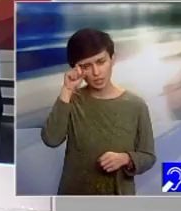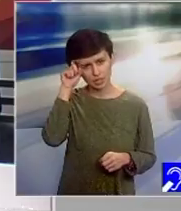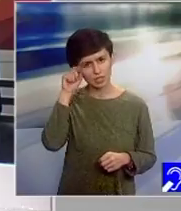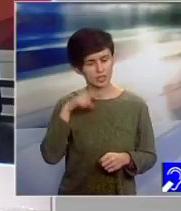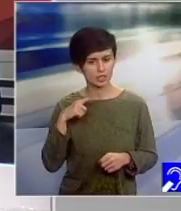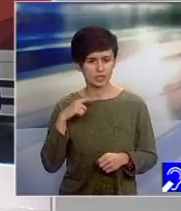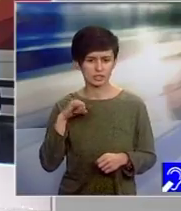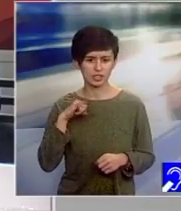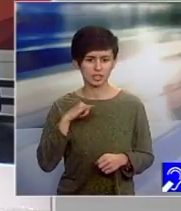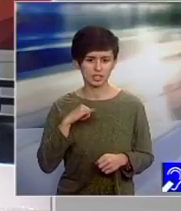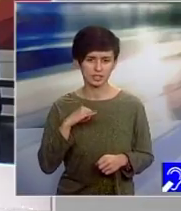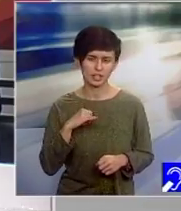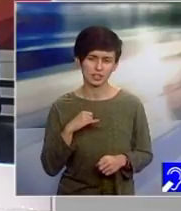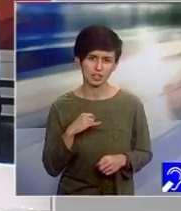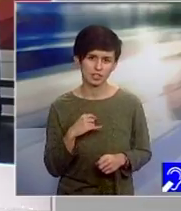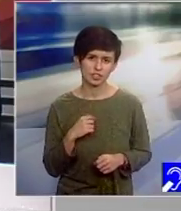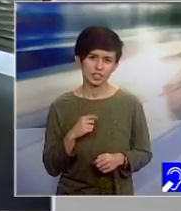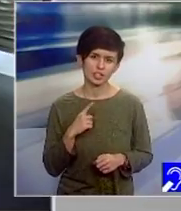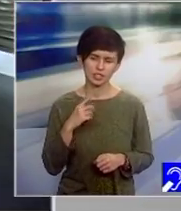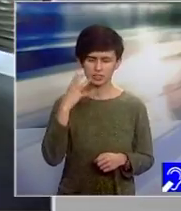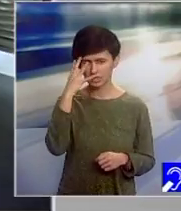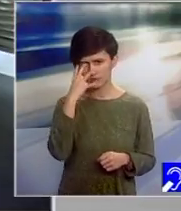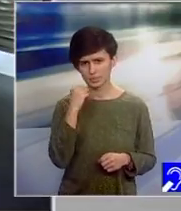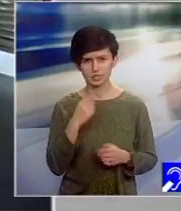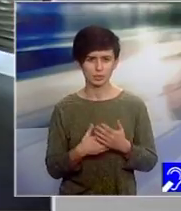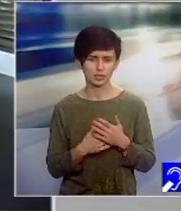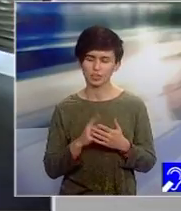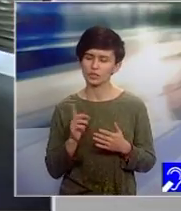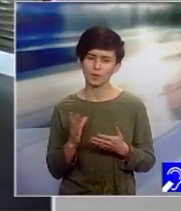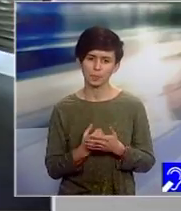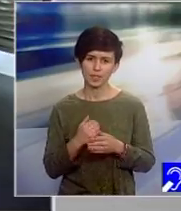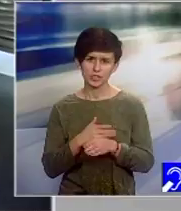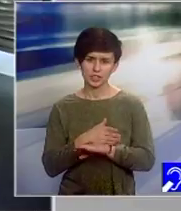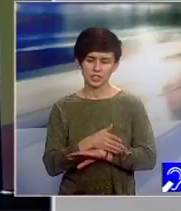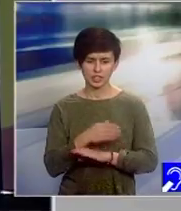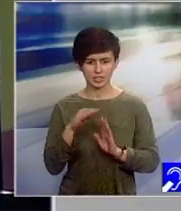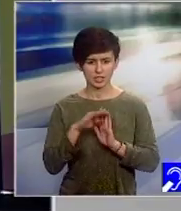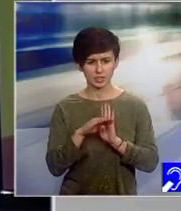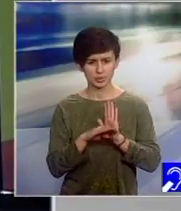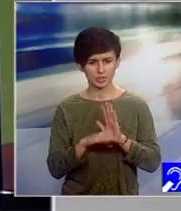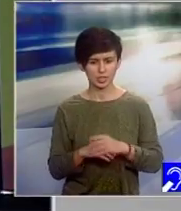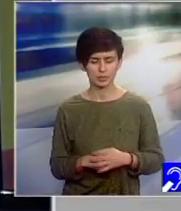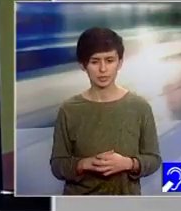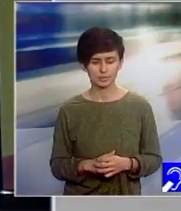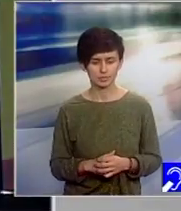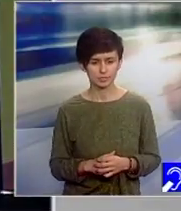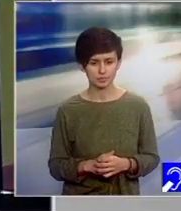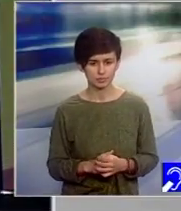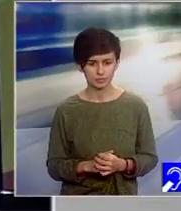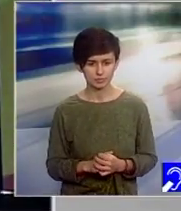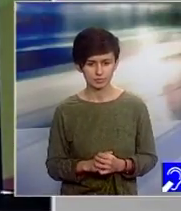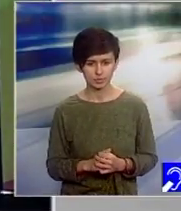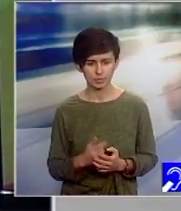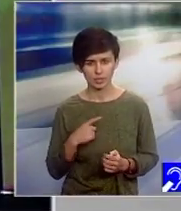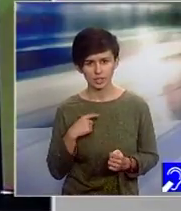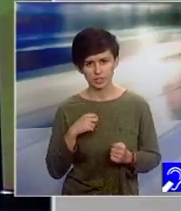citește și acum regretă că nu a venit cu noi. Că nu a reușit să intre în acest program. Da, Raluca e o meteahnă a sistemului educațional